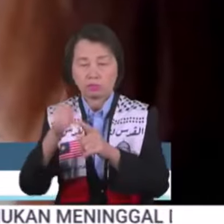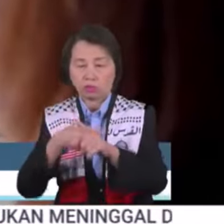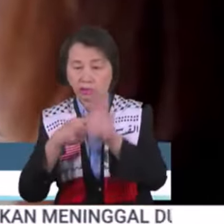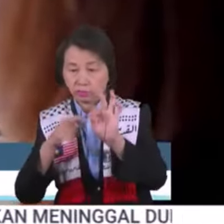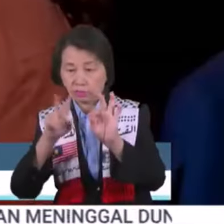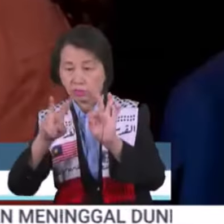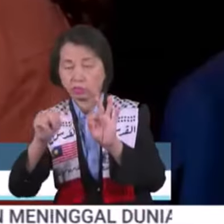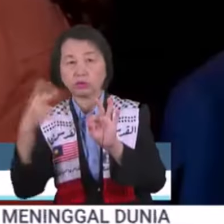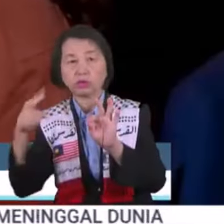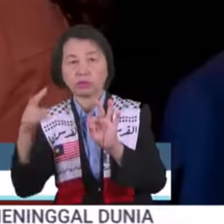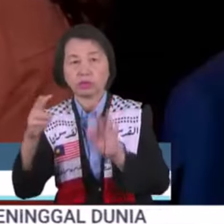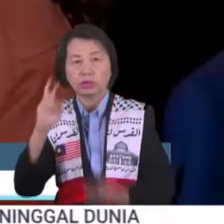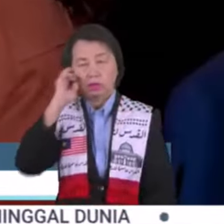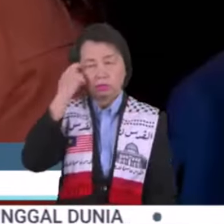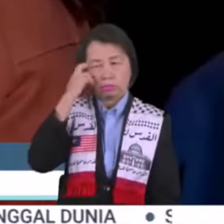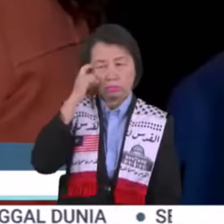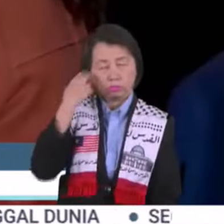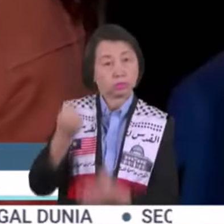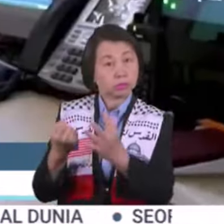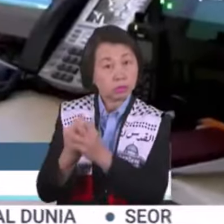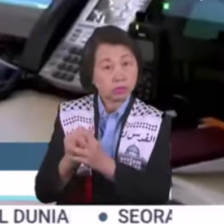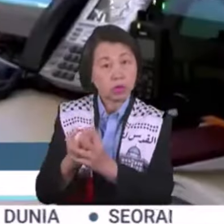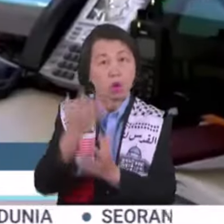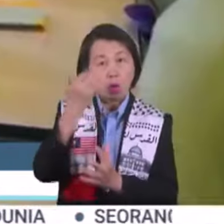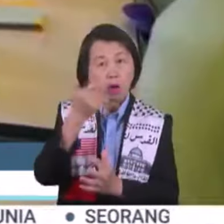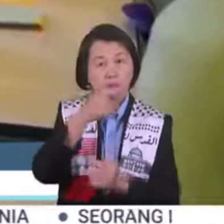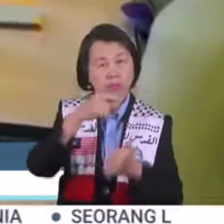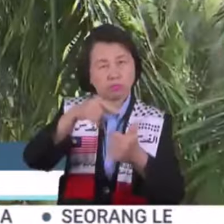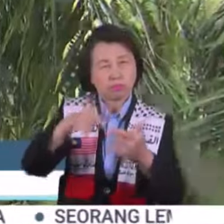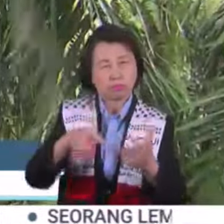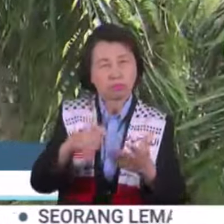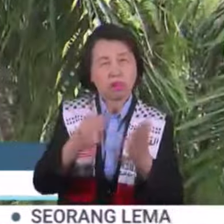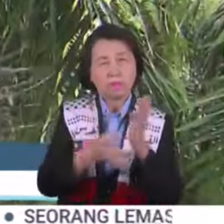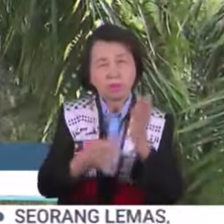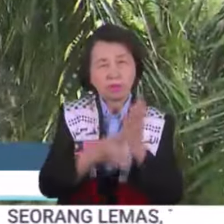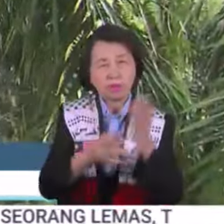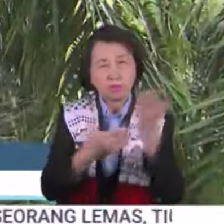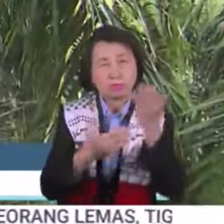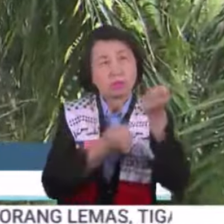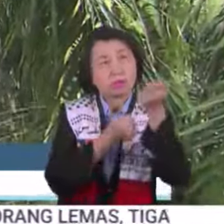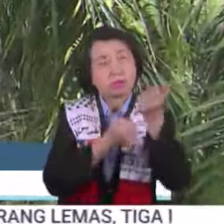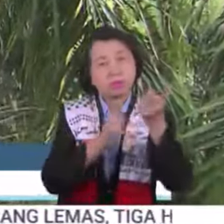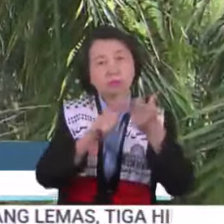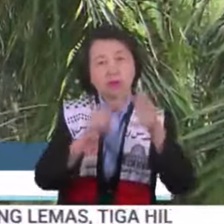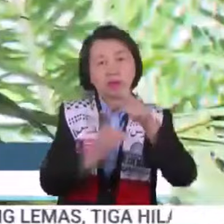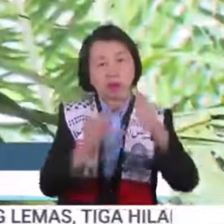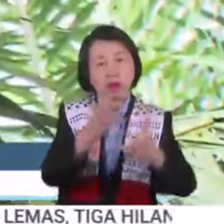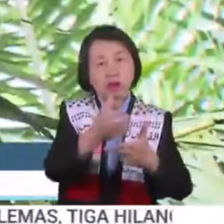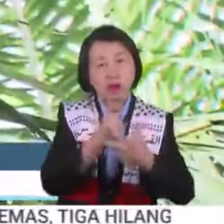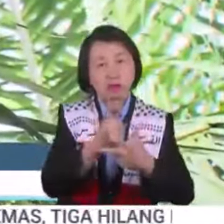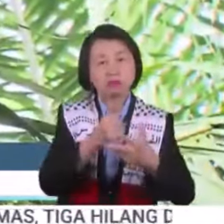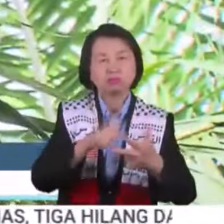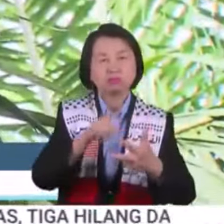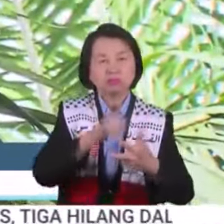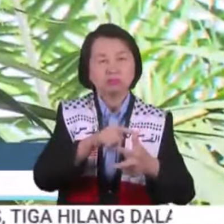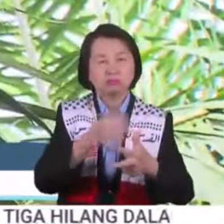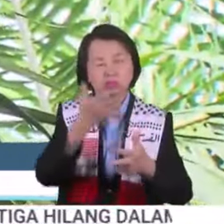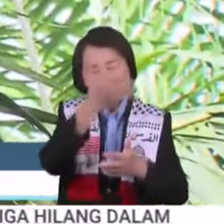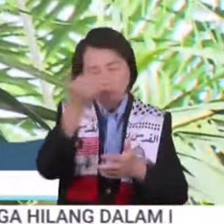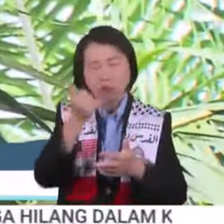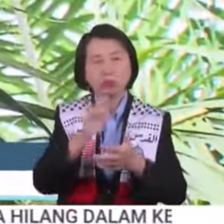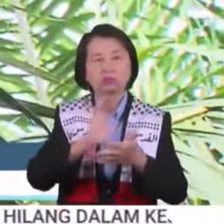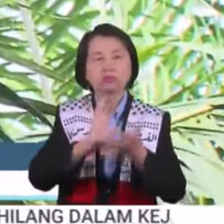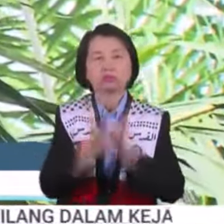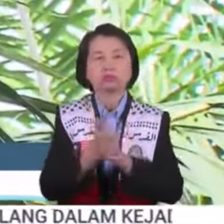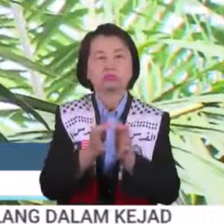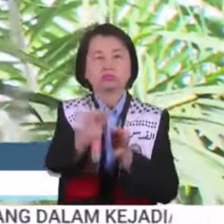2012 keraguan yang timbul melibatkan beberapa aspek seperti minyak sawit dan dasar perolehan telah menyebabkannya tertangguh